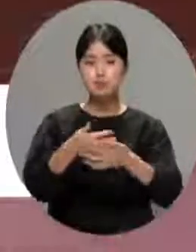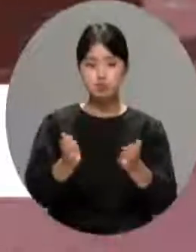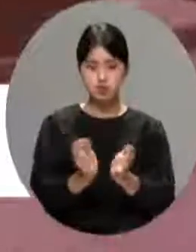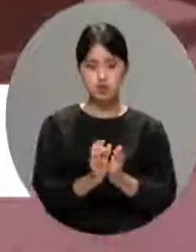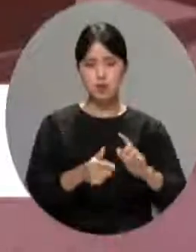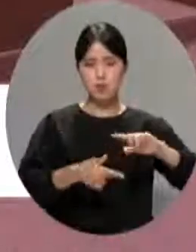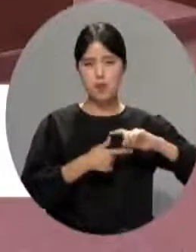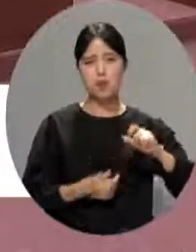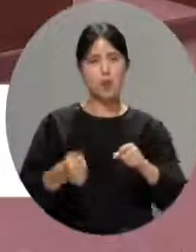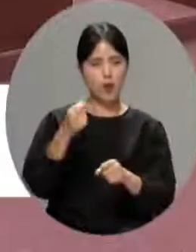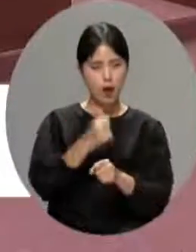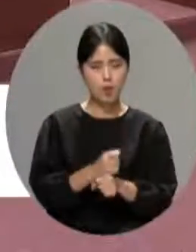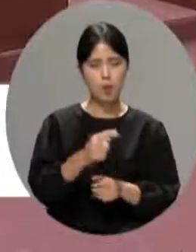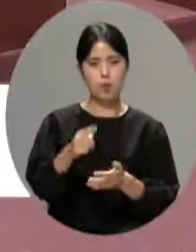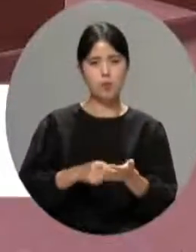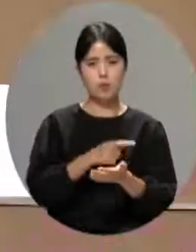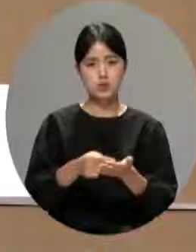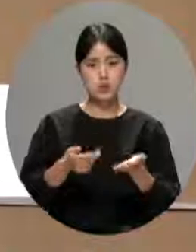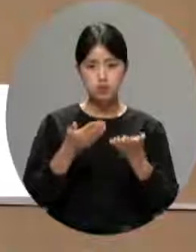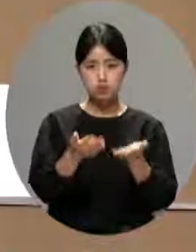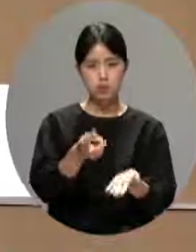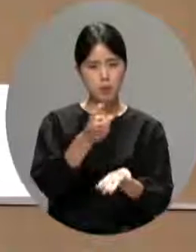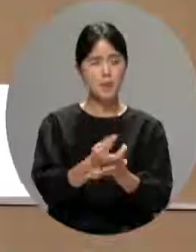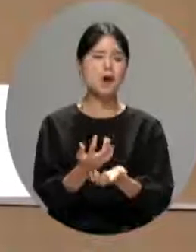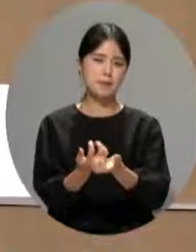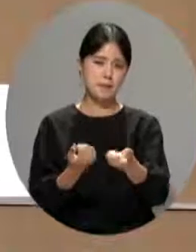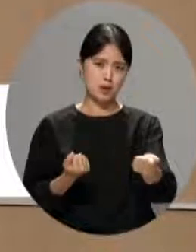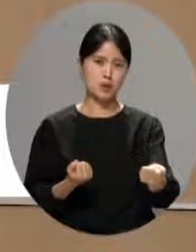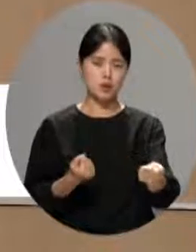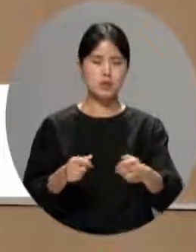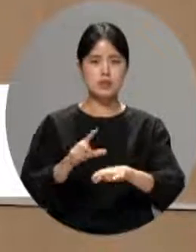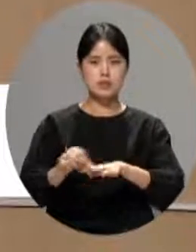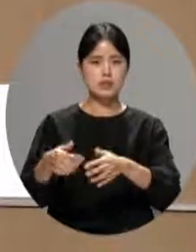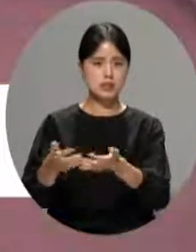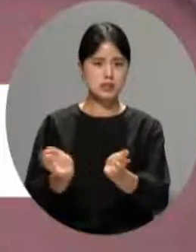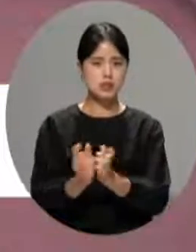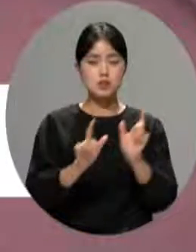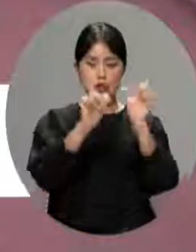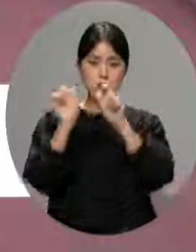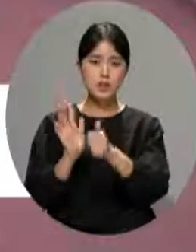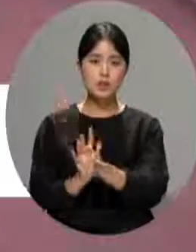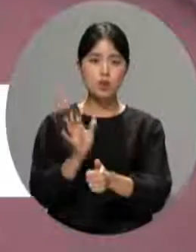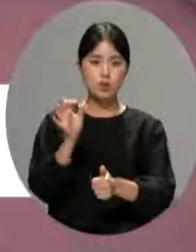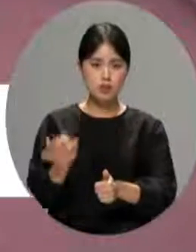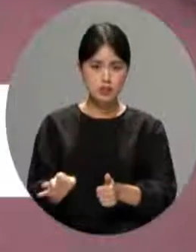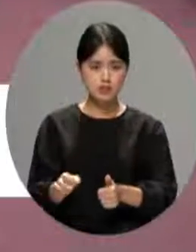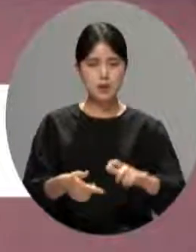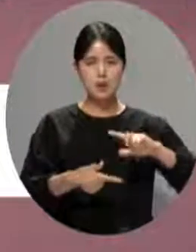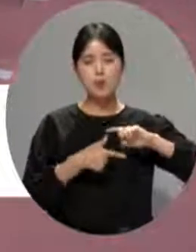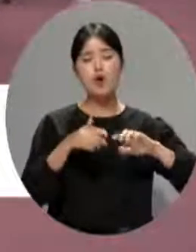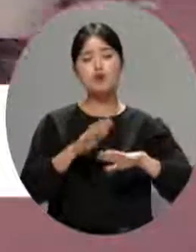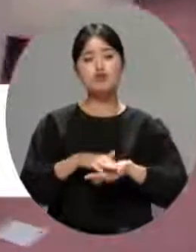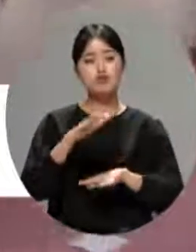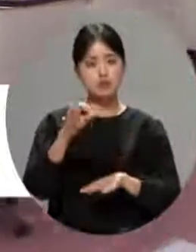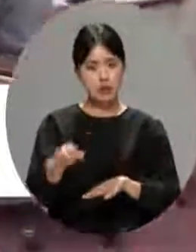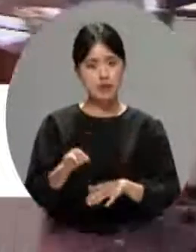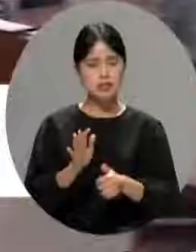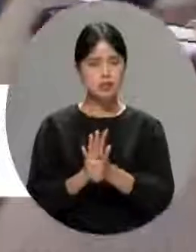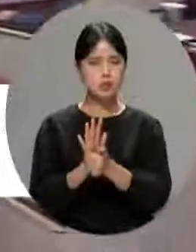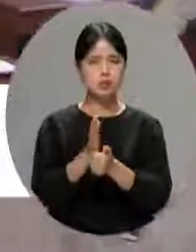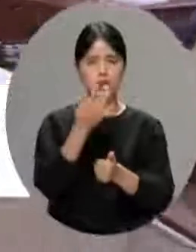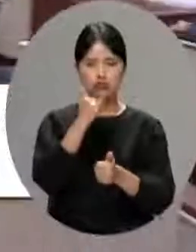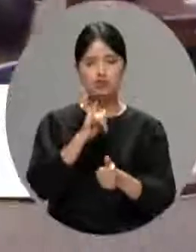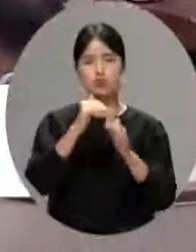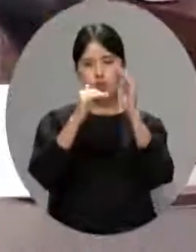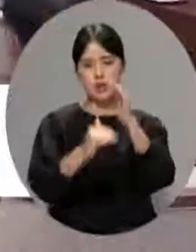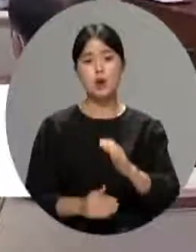회복과 보상 등에 관한 법률 과는 별도로 지자체에서 생활 지원금과 영의 수당 등을 지워낼 수 있도록